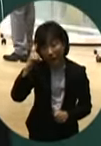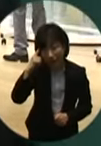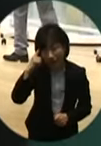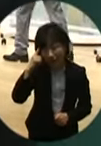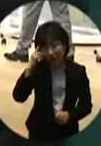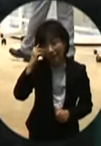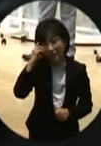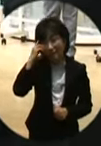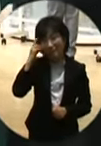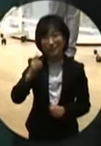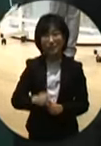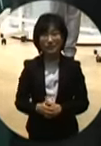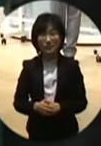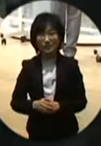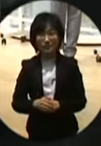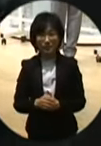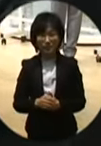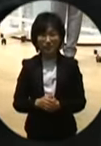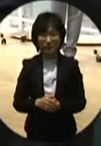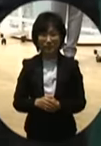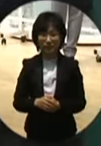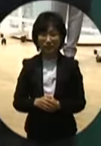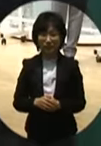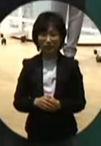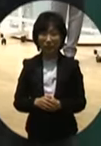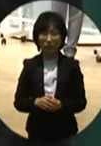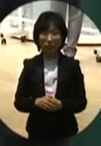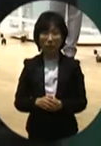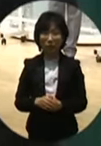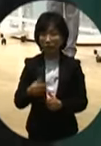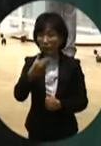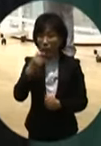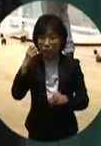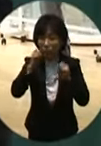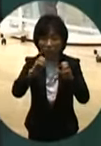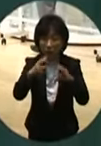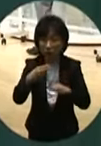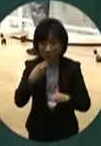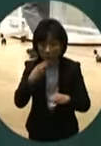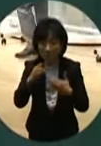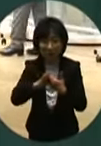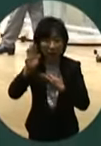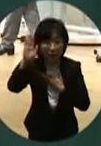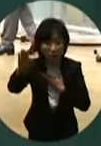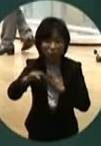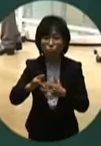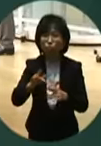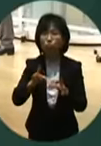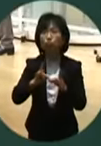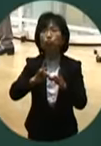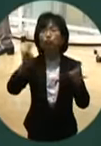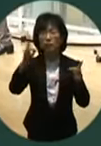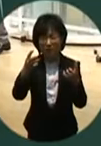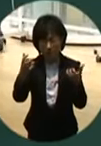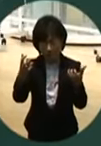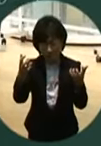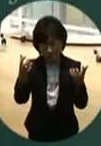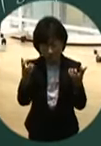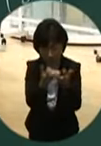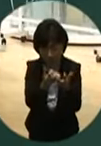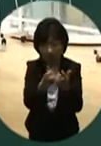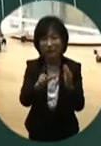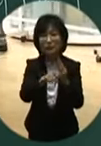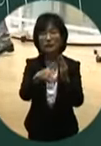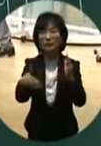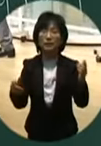this? 앞으로 시급한 우상 시대 옵니다. Because urgent problem is that there will be age of